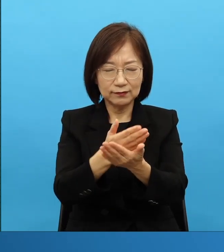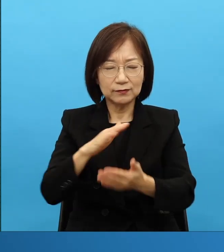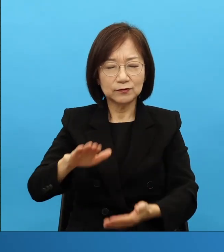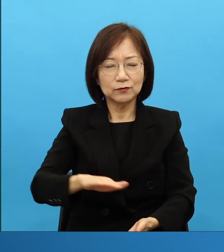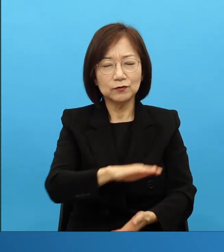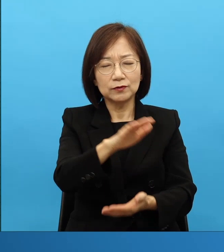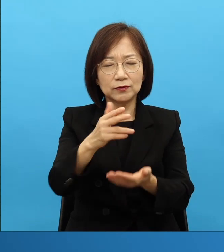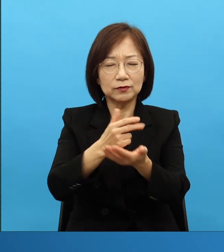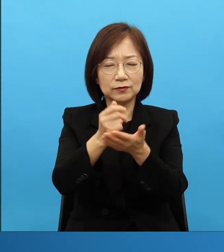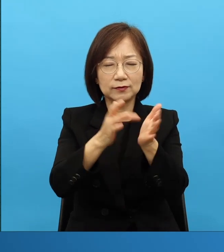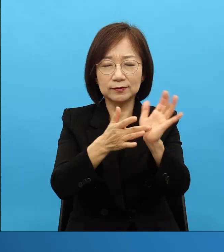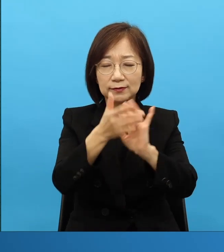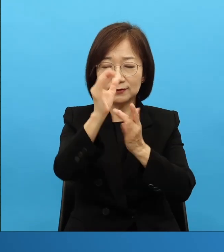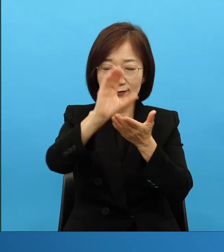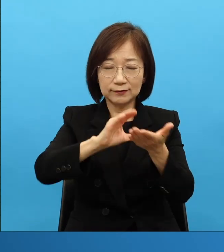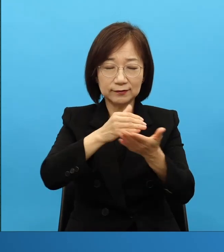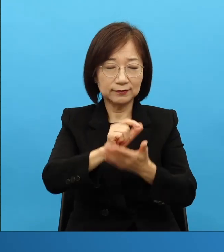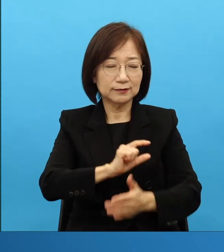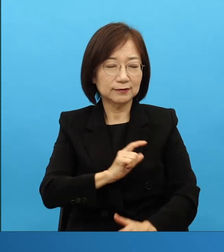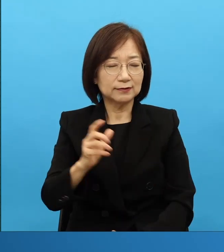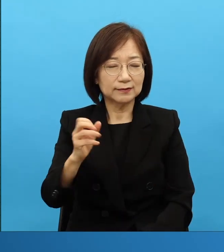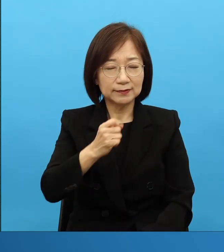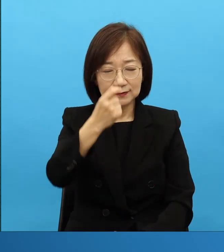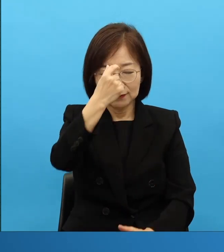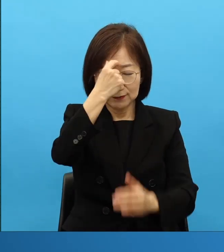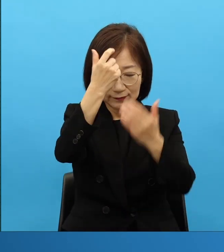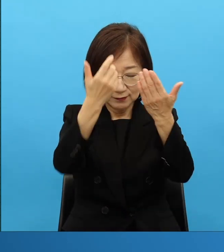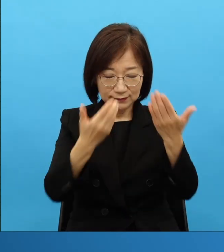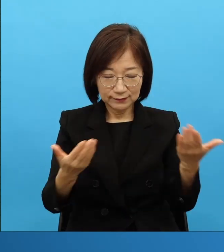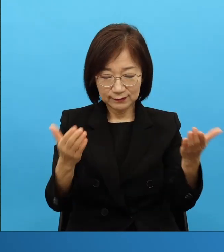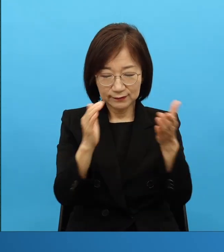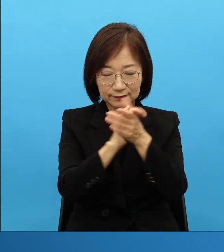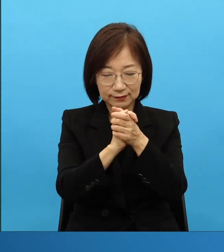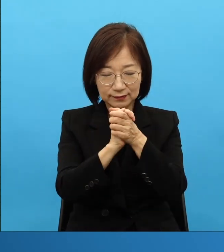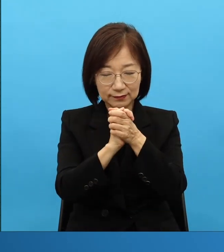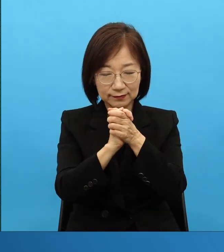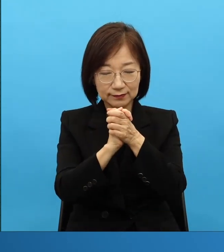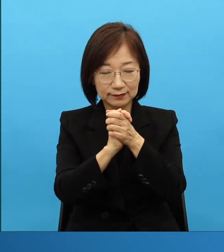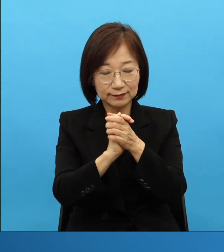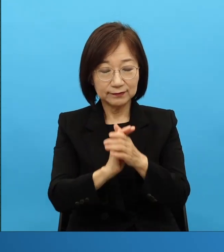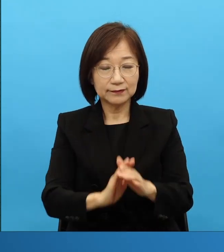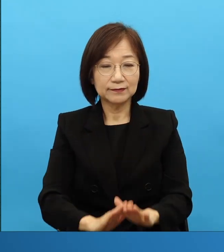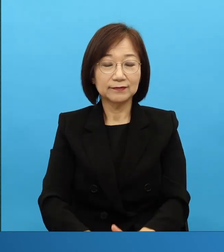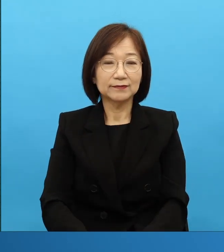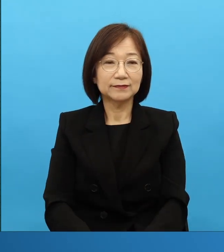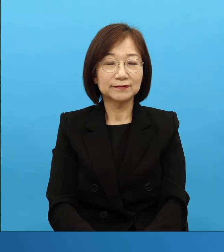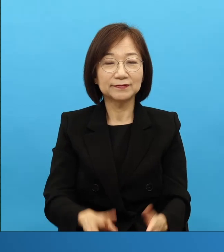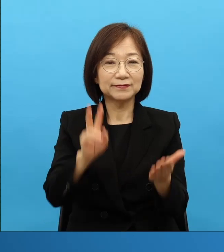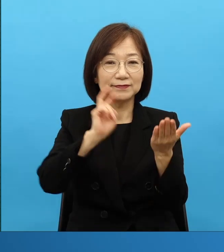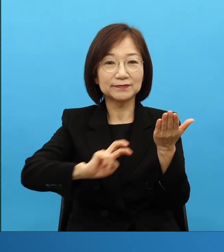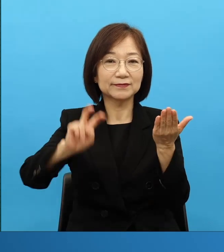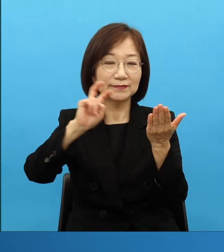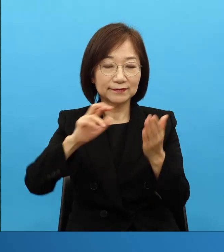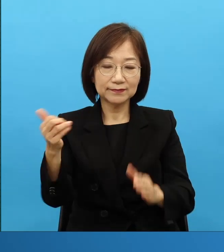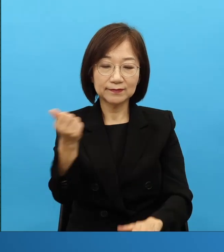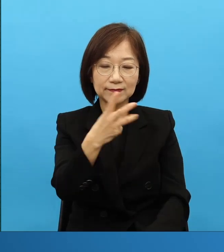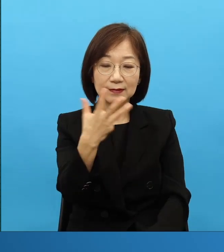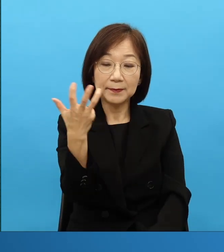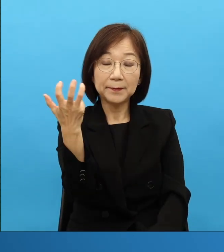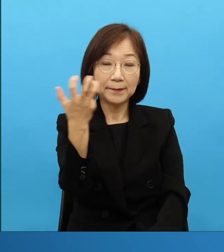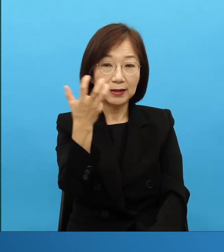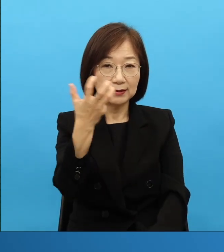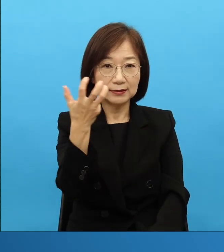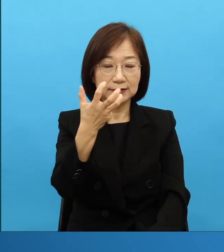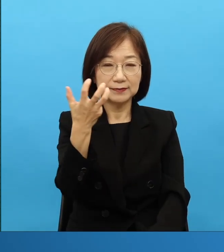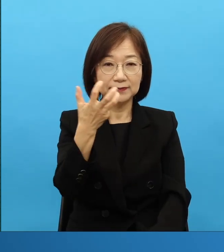주 예수 그리스도의 이름으로 기도드리옵나이다. In the name of the Lord Jesus 아멘. Christ we pray. Amen. 찬송 80장을 찬송드립니다.